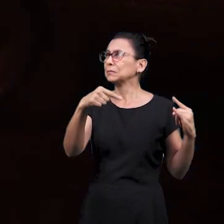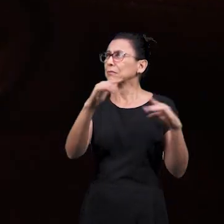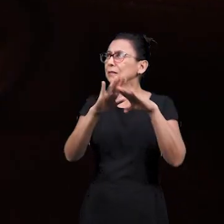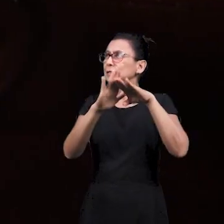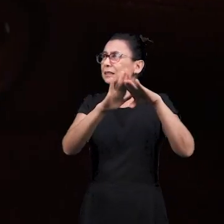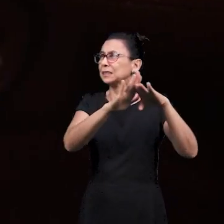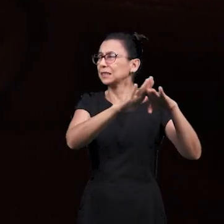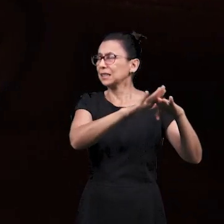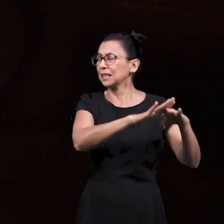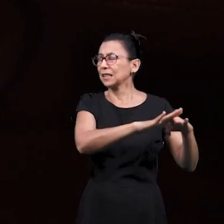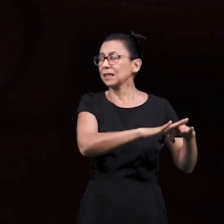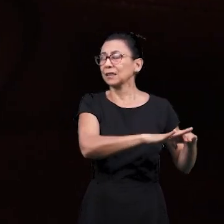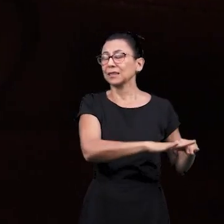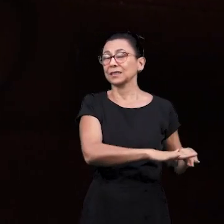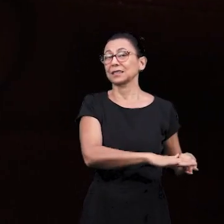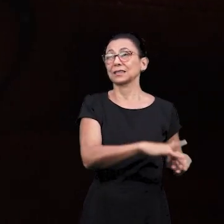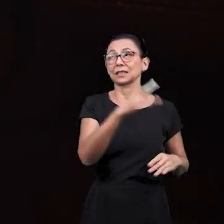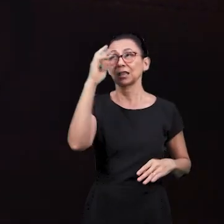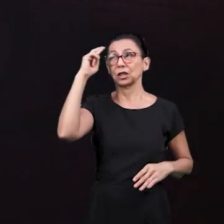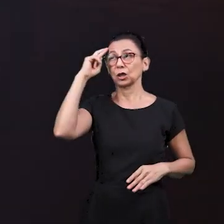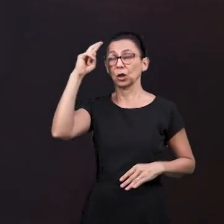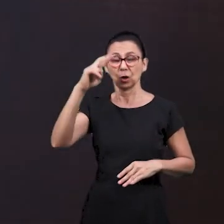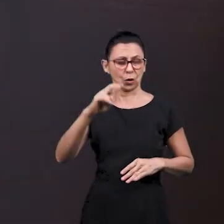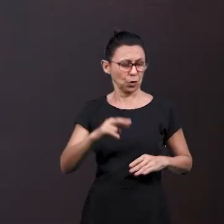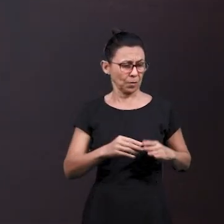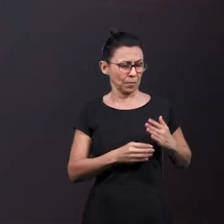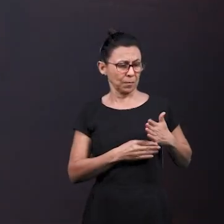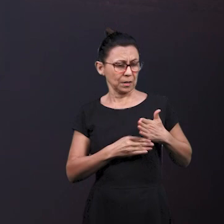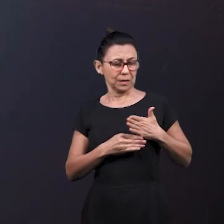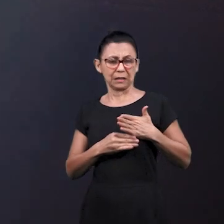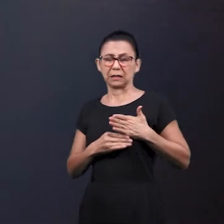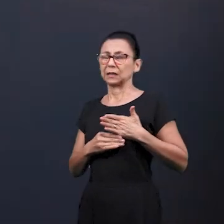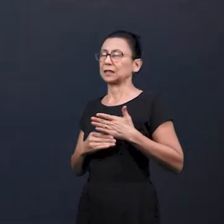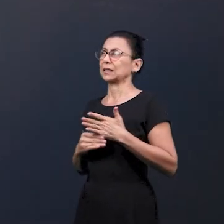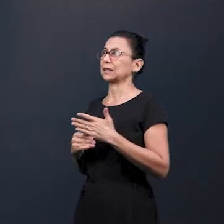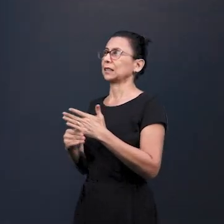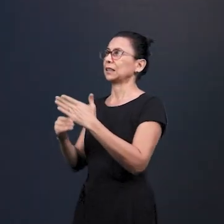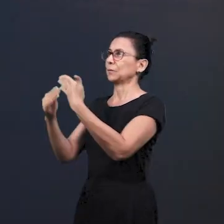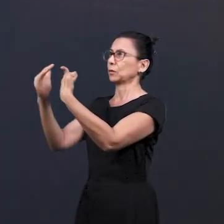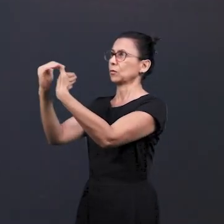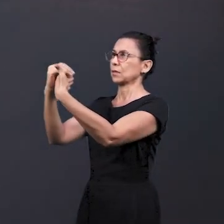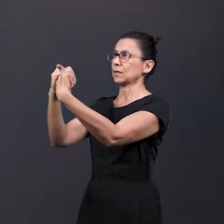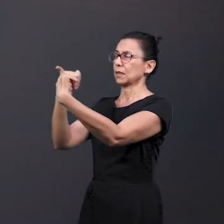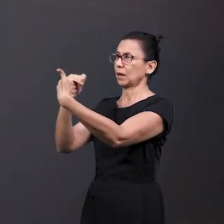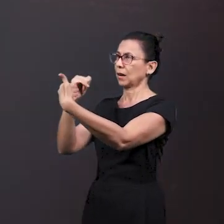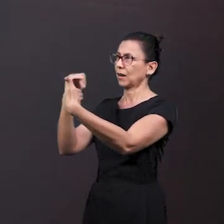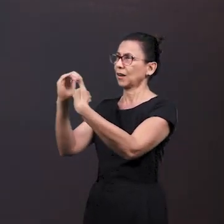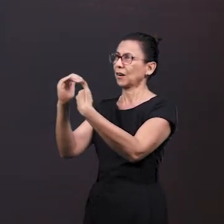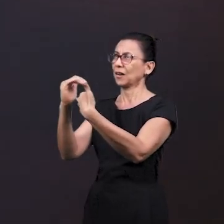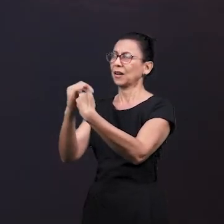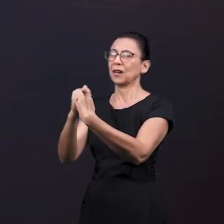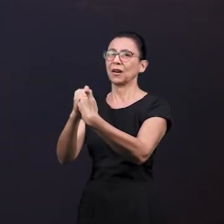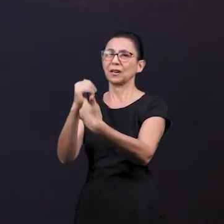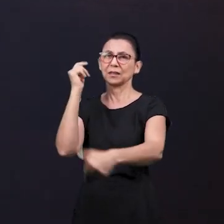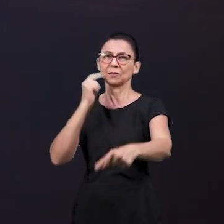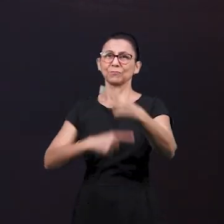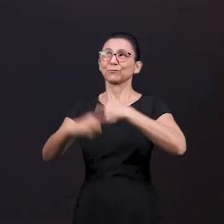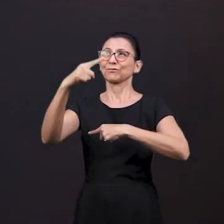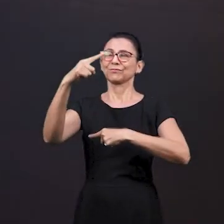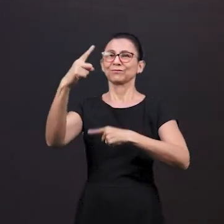то Ты ведешь меня и помогаешь мне, и даруешь мне